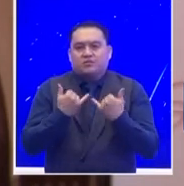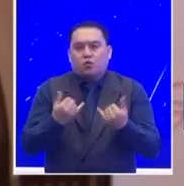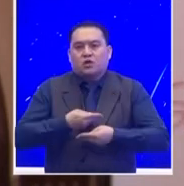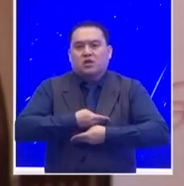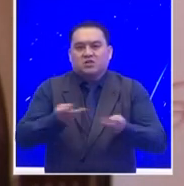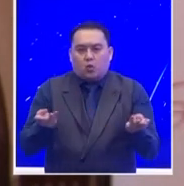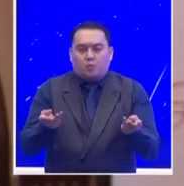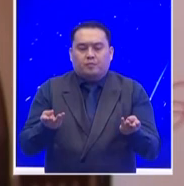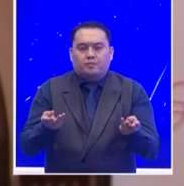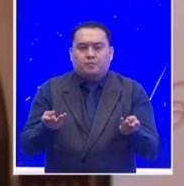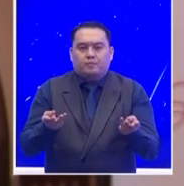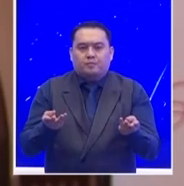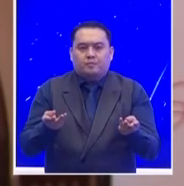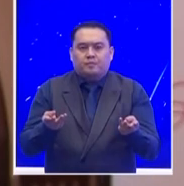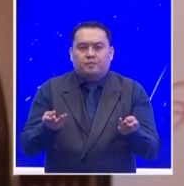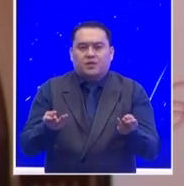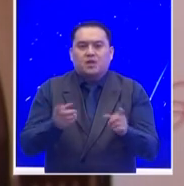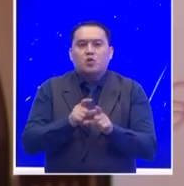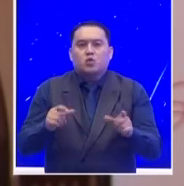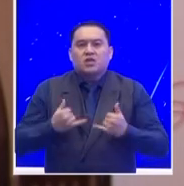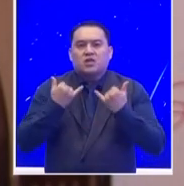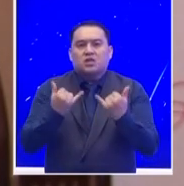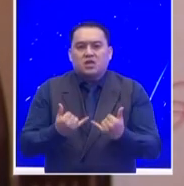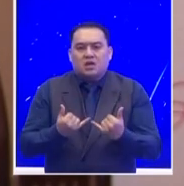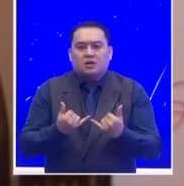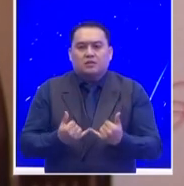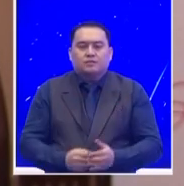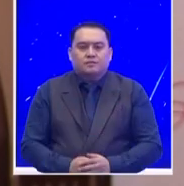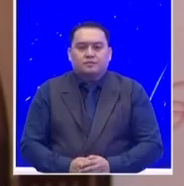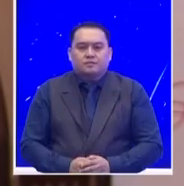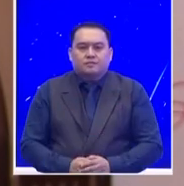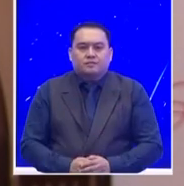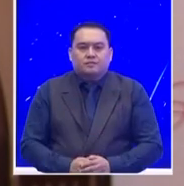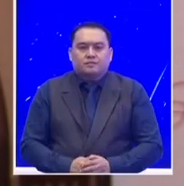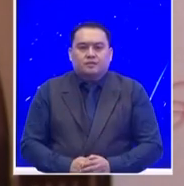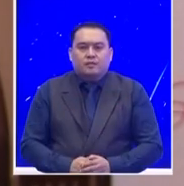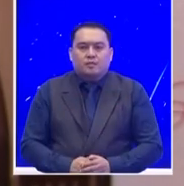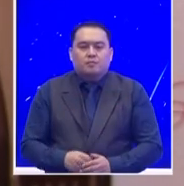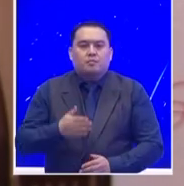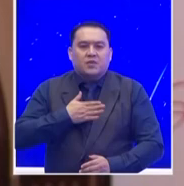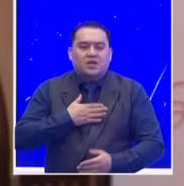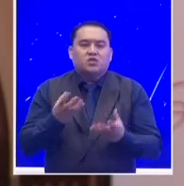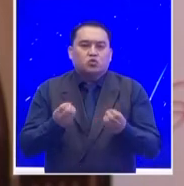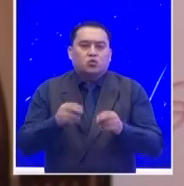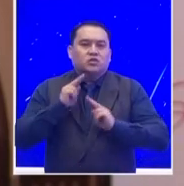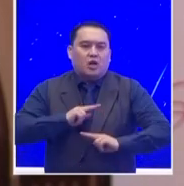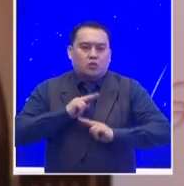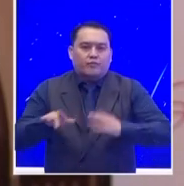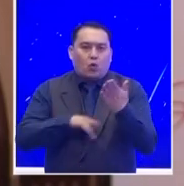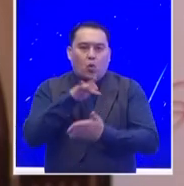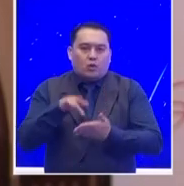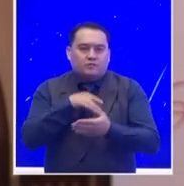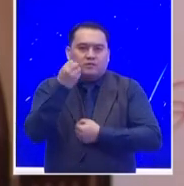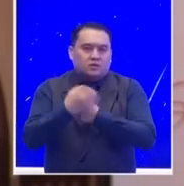раздаем для людей, которые находятся в жизненной ситуации. Также мы сотрудничаем с городским